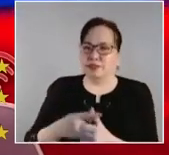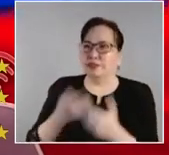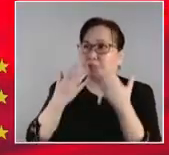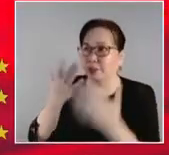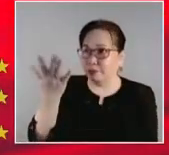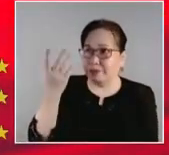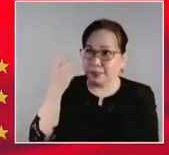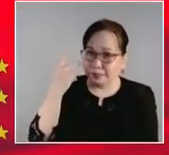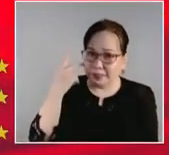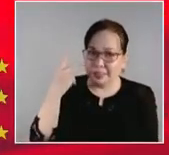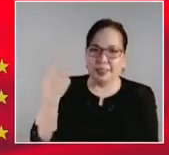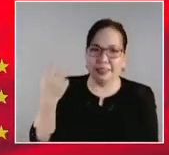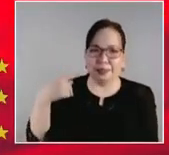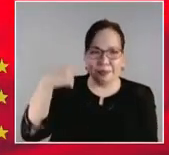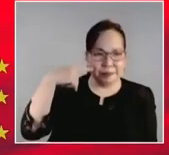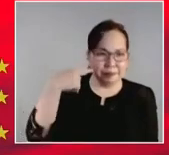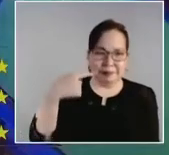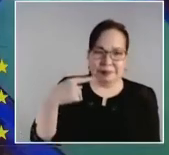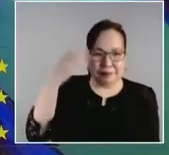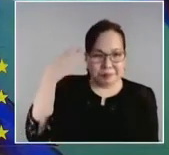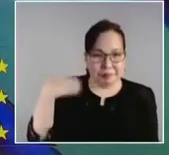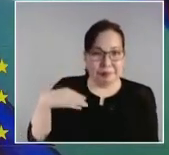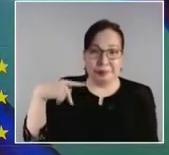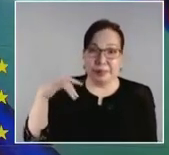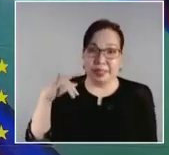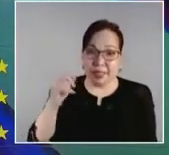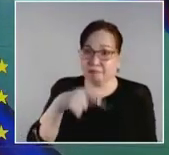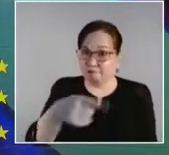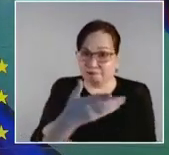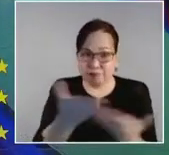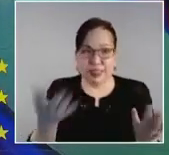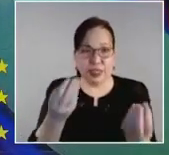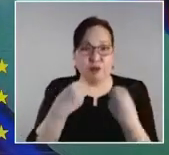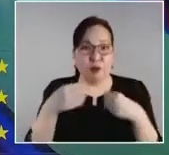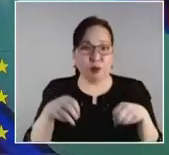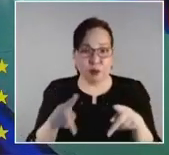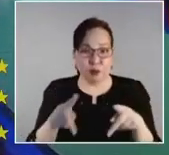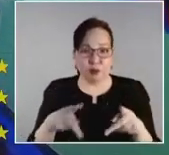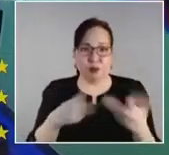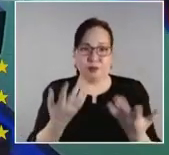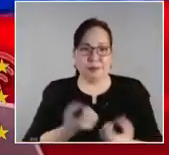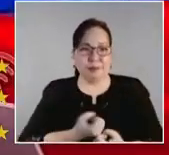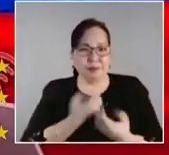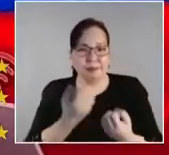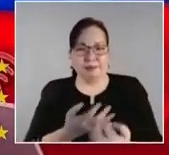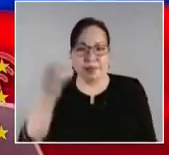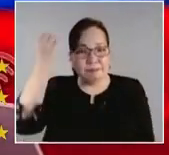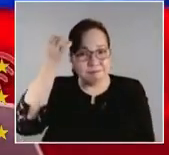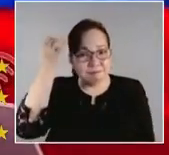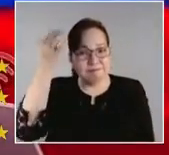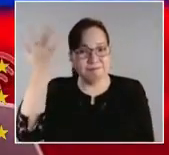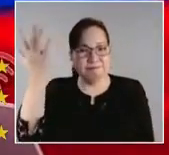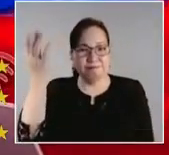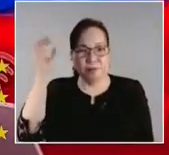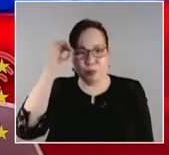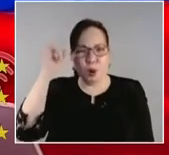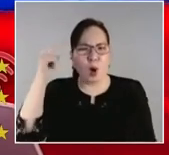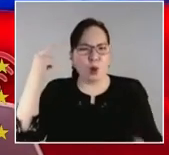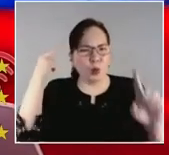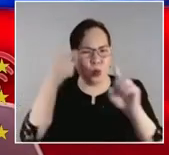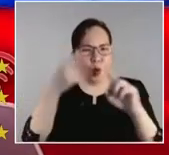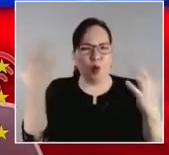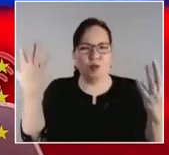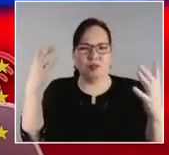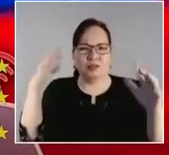Ms. Fia, and Ricky for giving me this opportunity to share my thoughts, my vision, mission, and program of